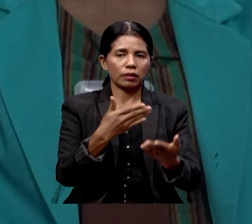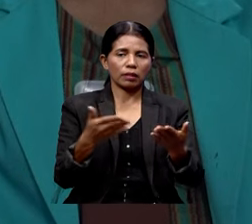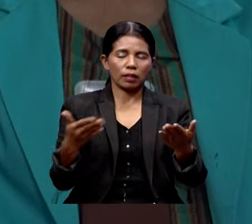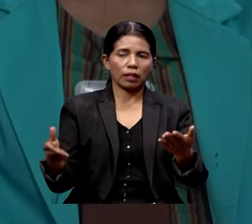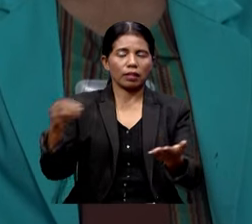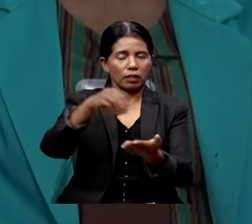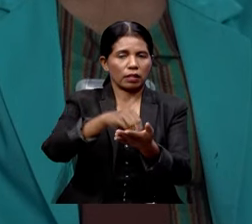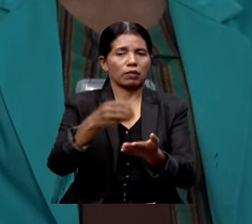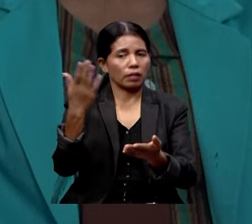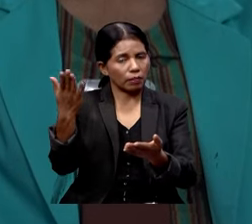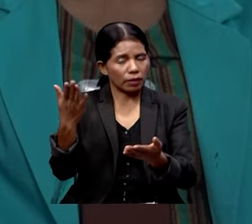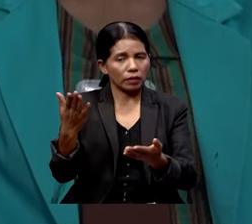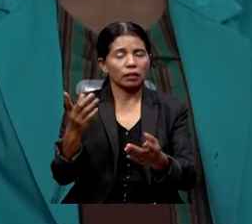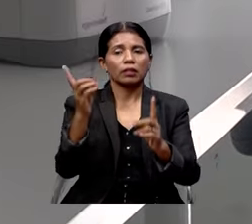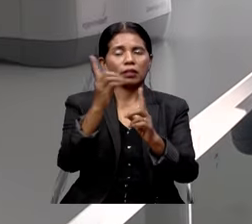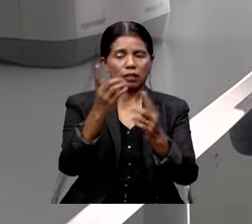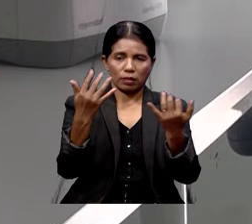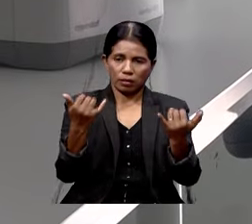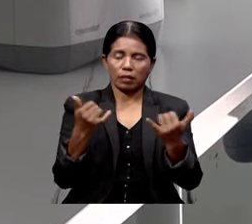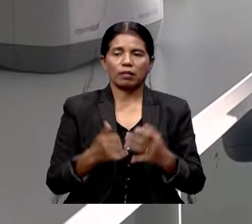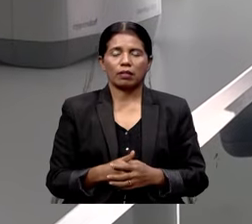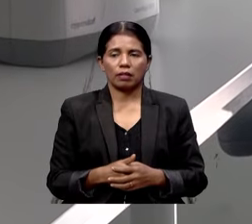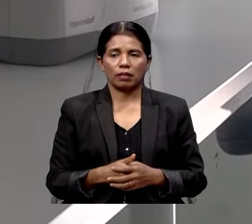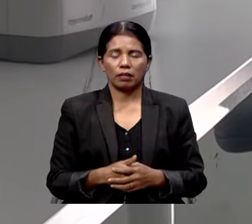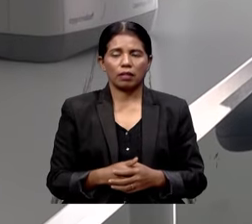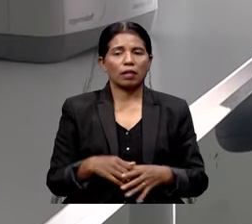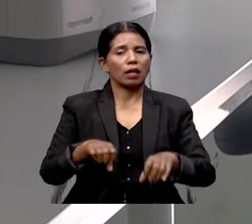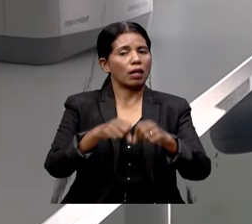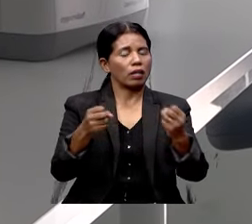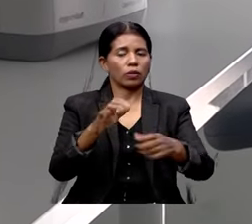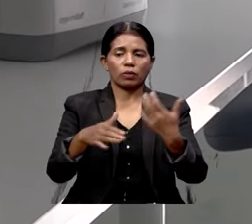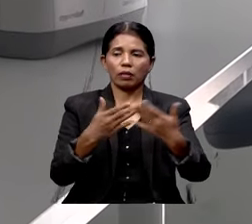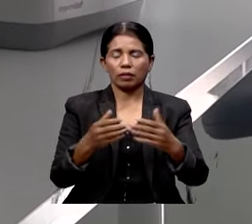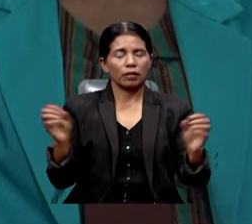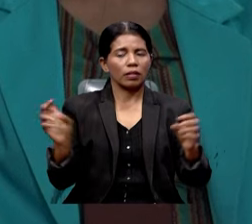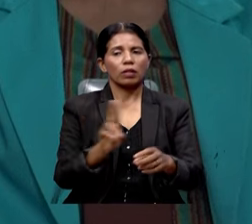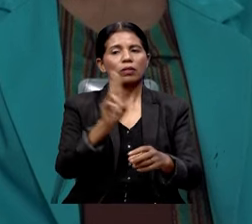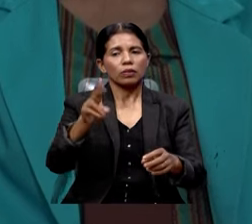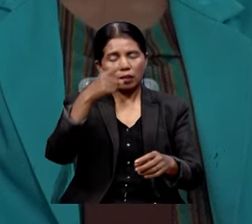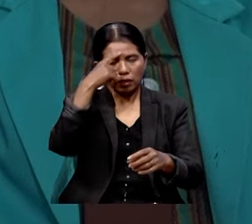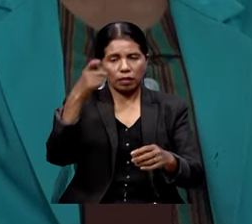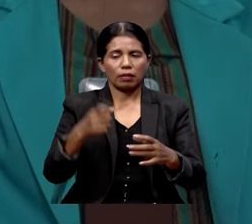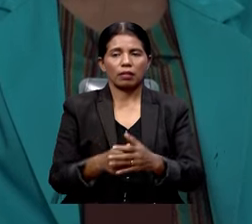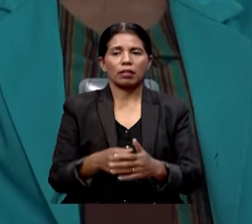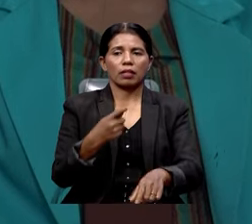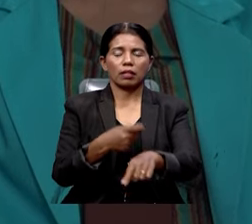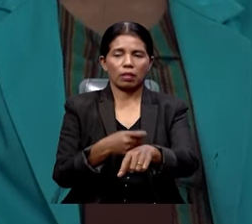tau hena bane até data né error hotu ona tamba la usa la funciona tamba e a